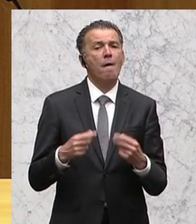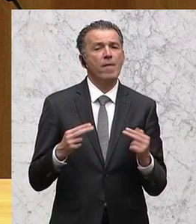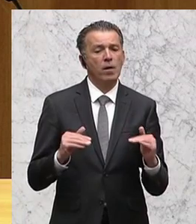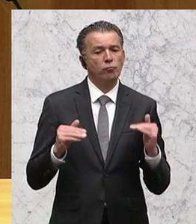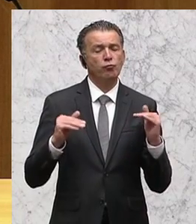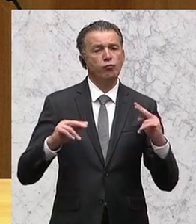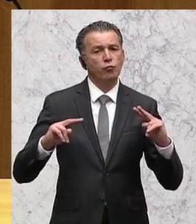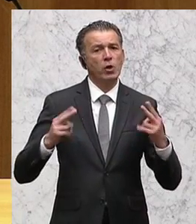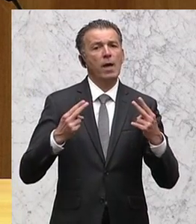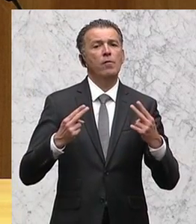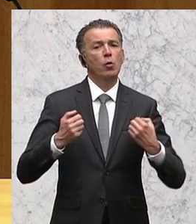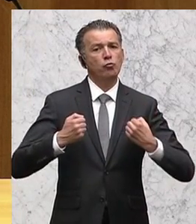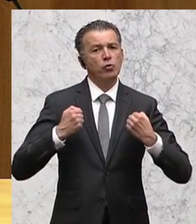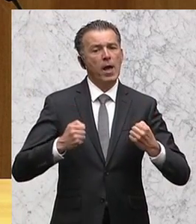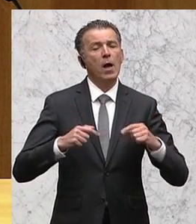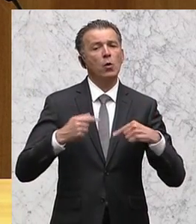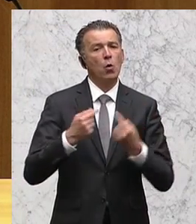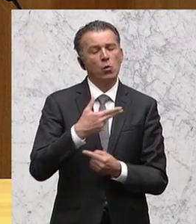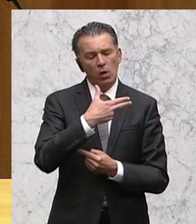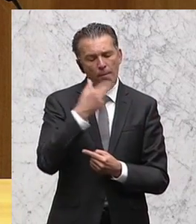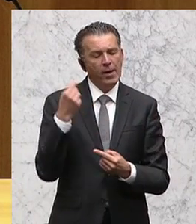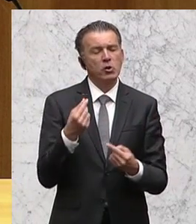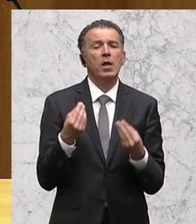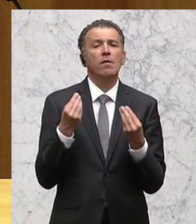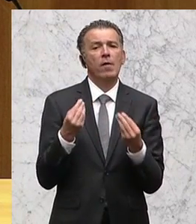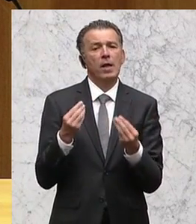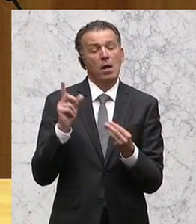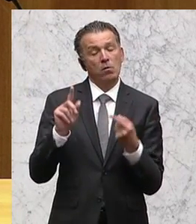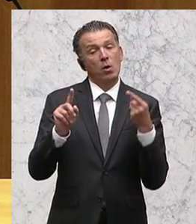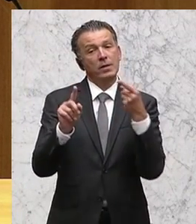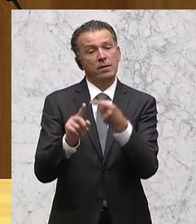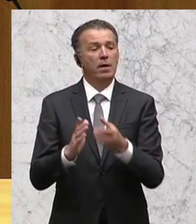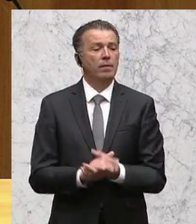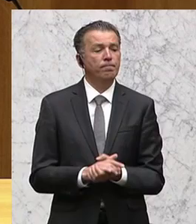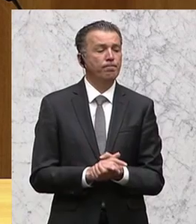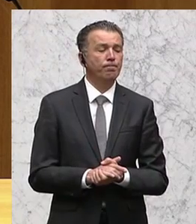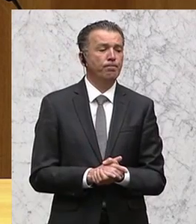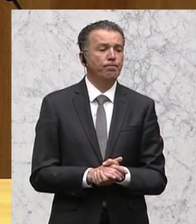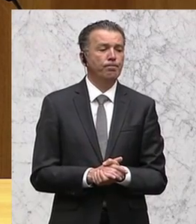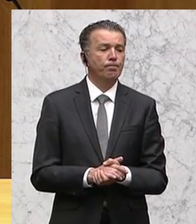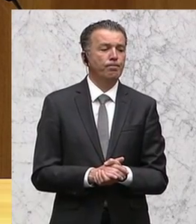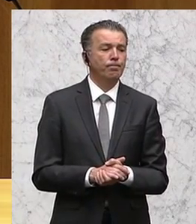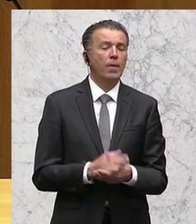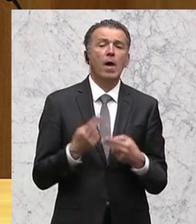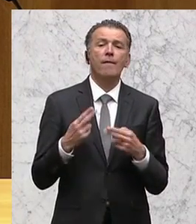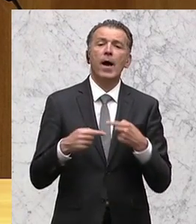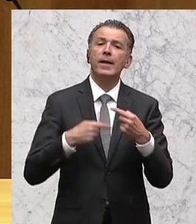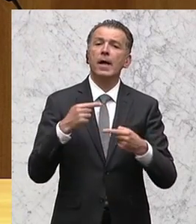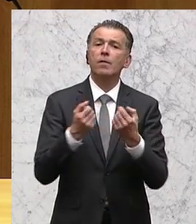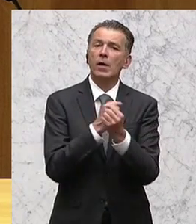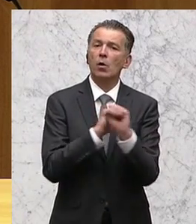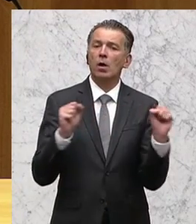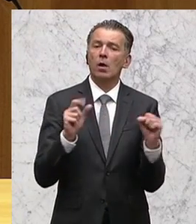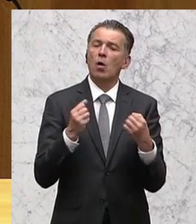die Stärkung unserer humanistischen Werte zum Inhalt haben. Die Festigung und die Weiterentwicklung der